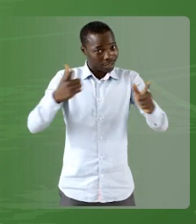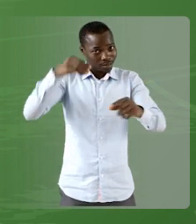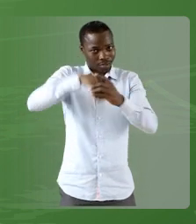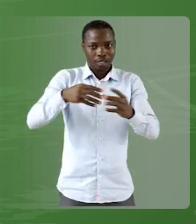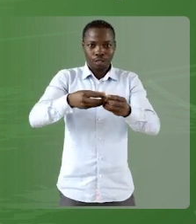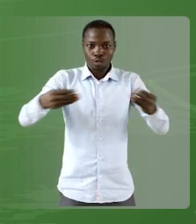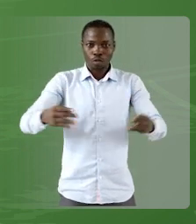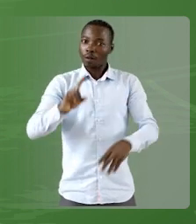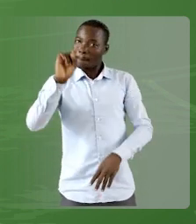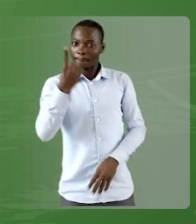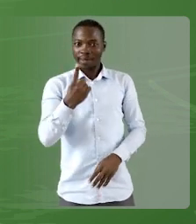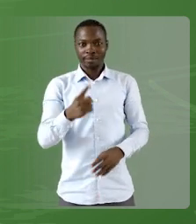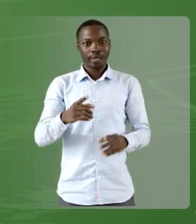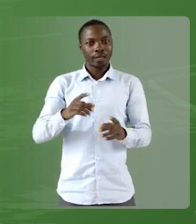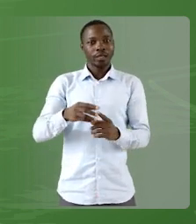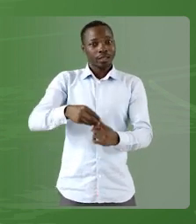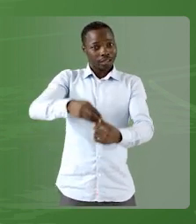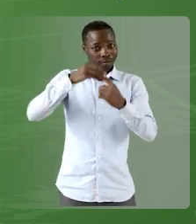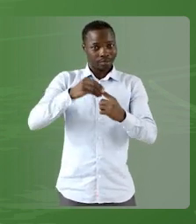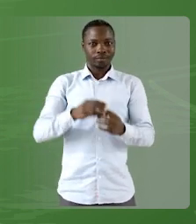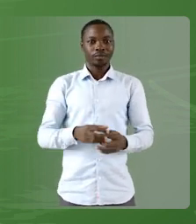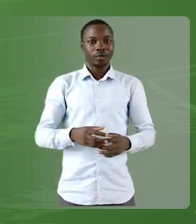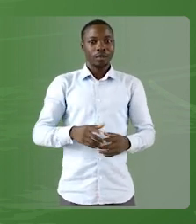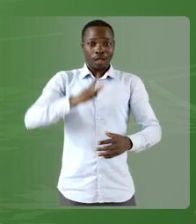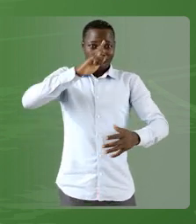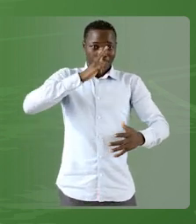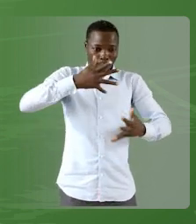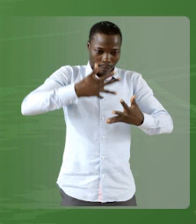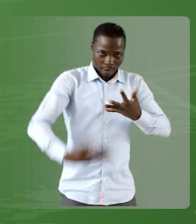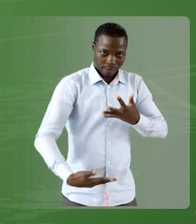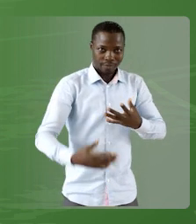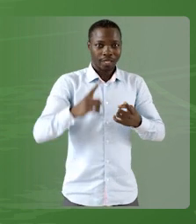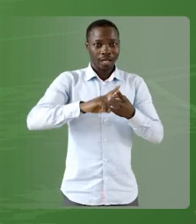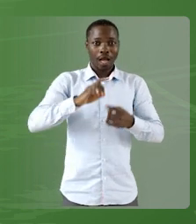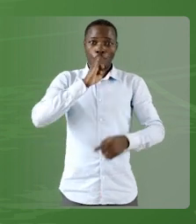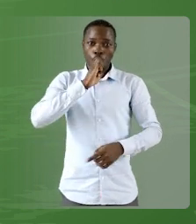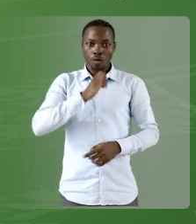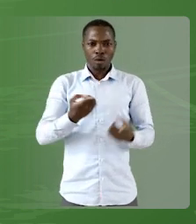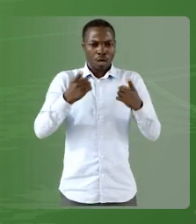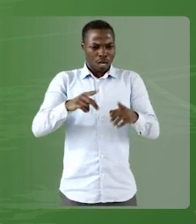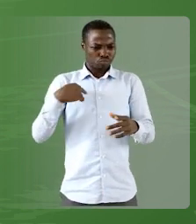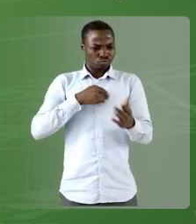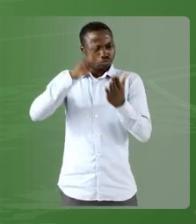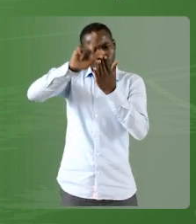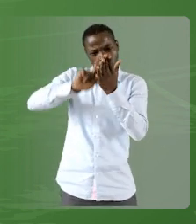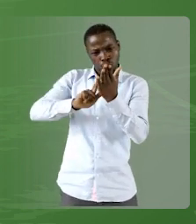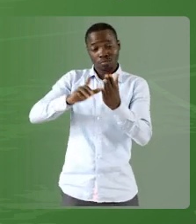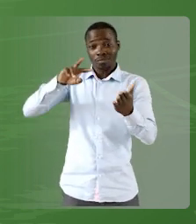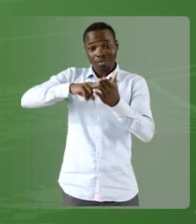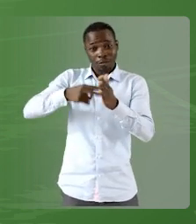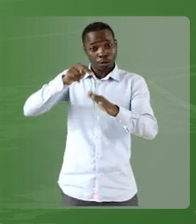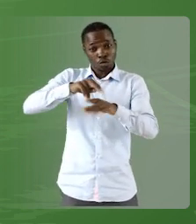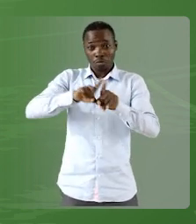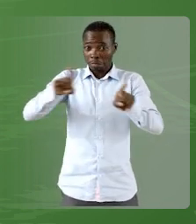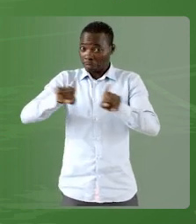Deuxième caractéristique, perméabilité à l'eau. Quand nous regardons les définitions,